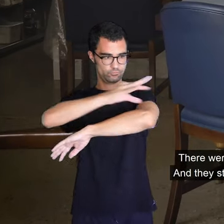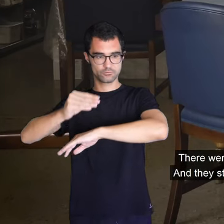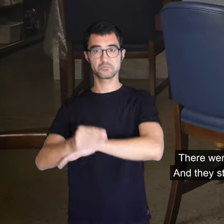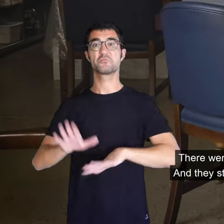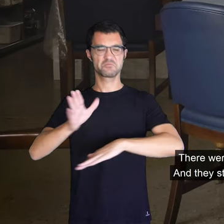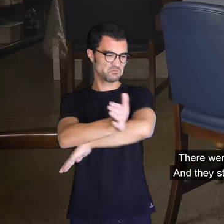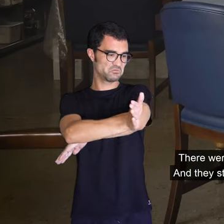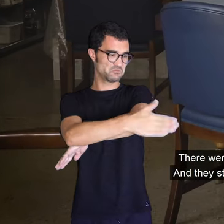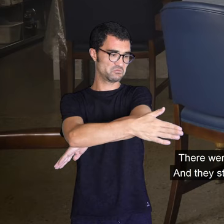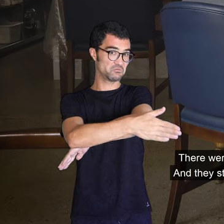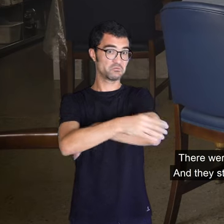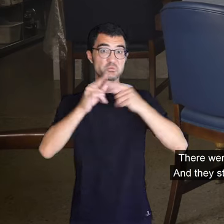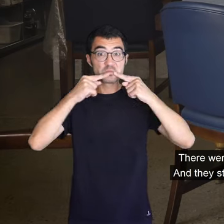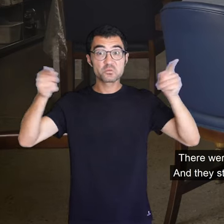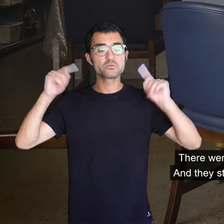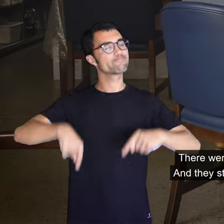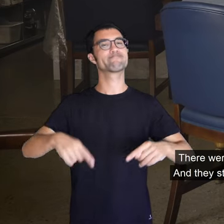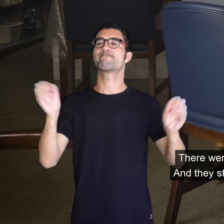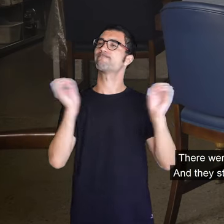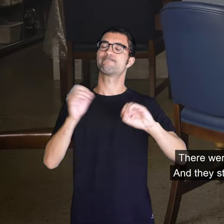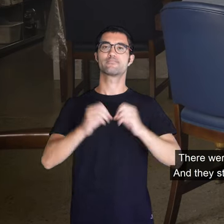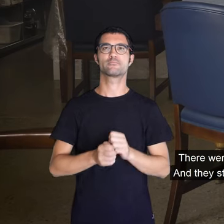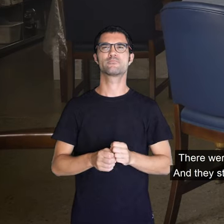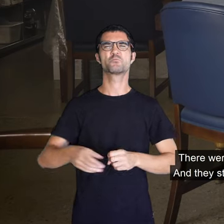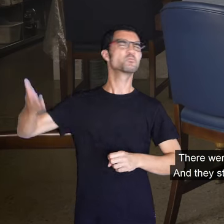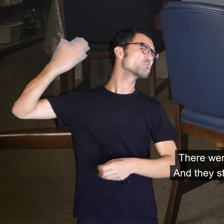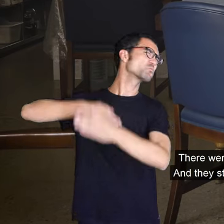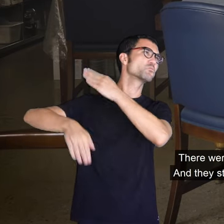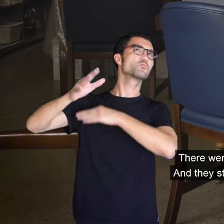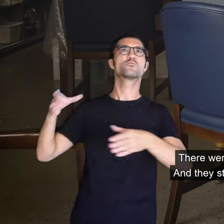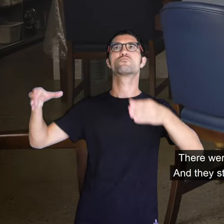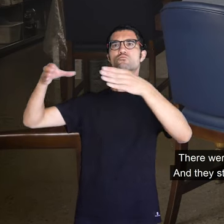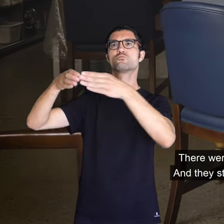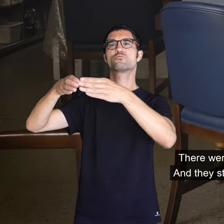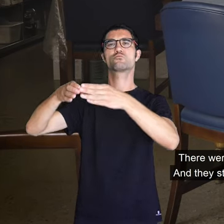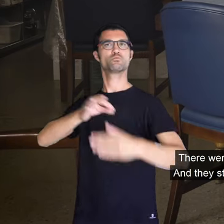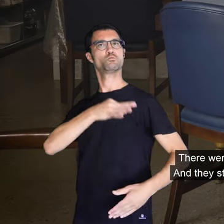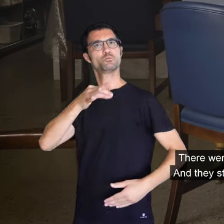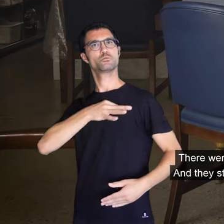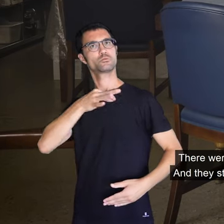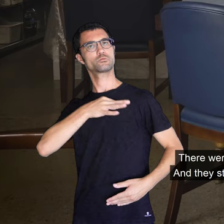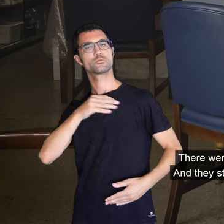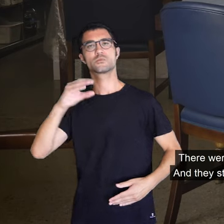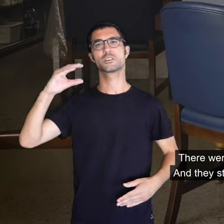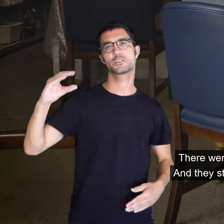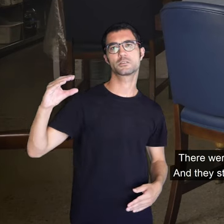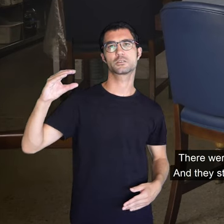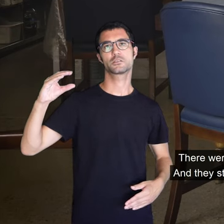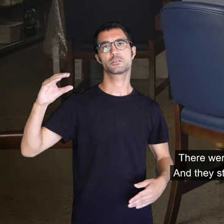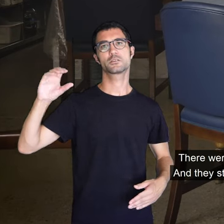havia uns senyors que els deien els Sabes, tenien una fàbrica de